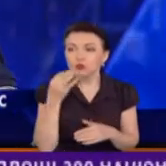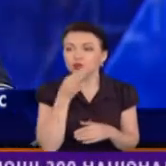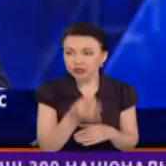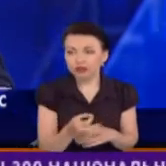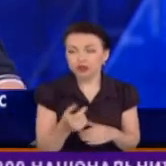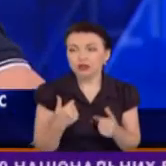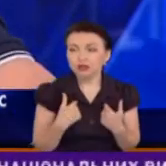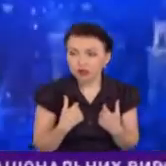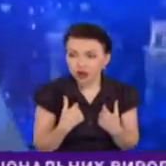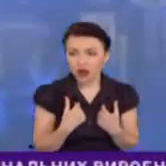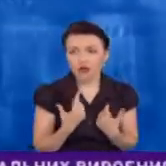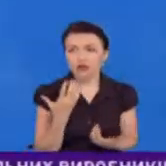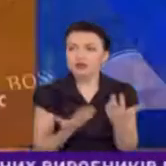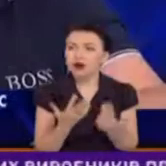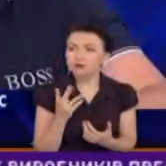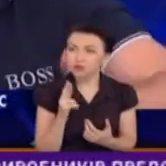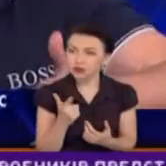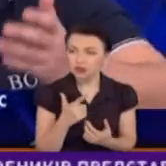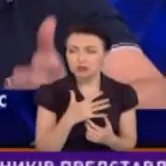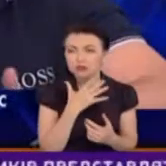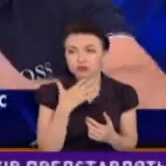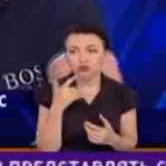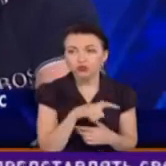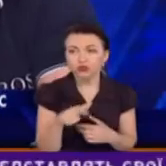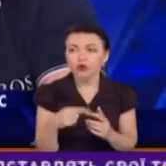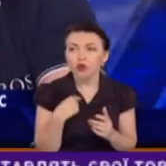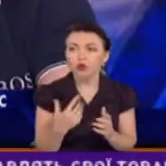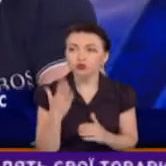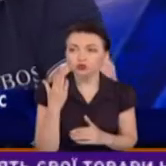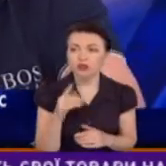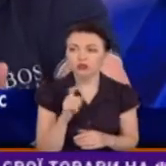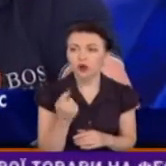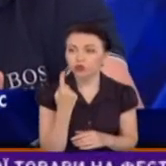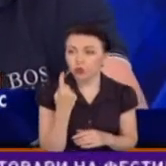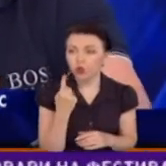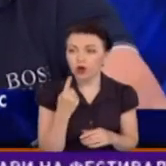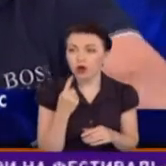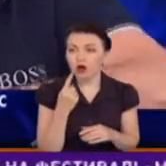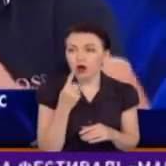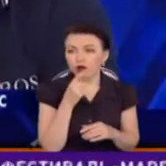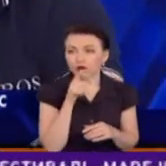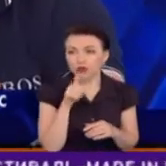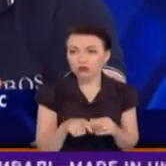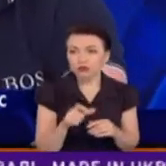що якби значна частина людей, які голосували за одного кандидата, довідалися, що це лібертаріанство, а вони